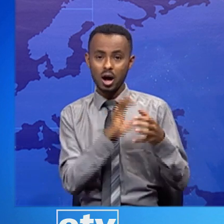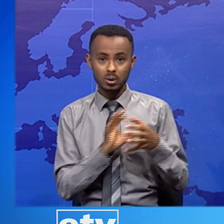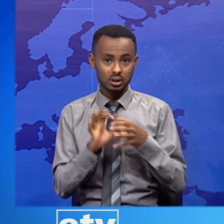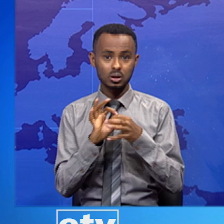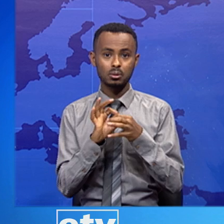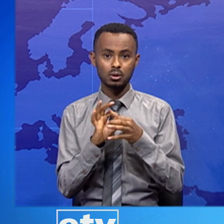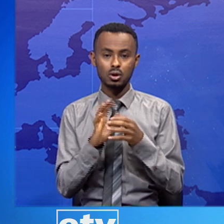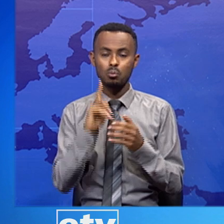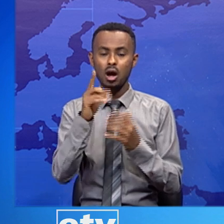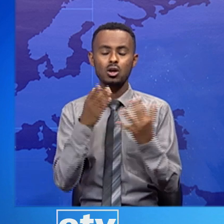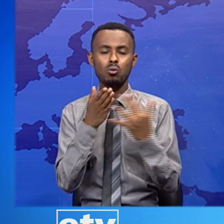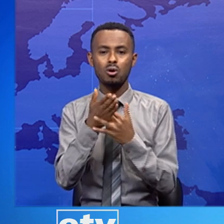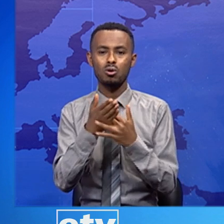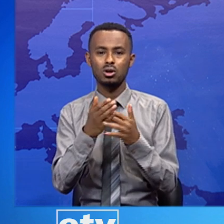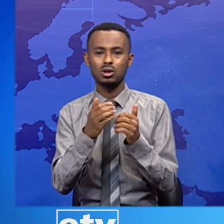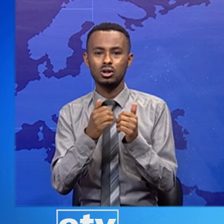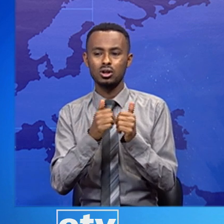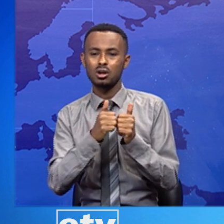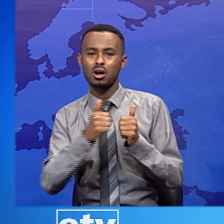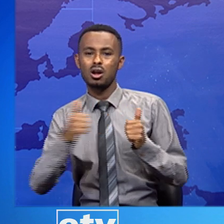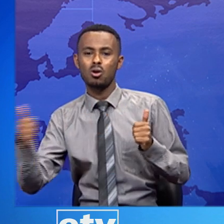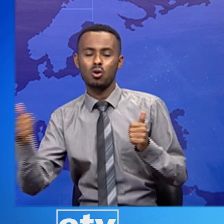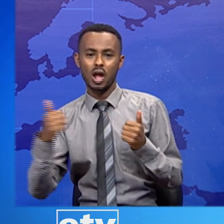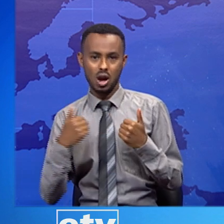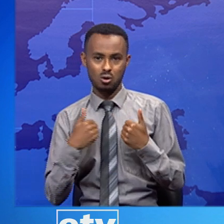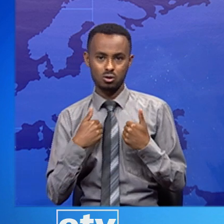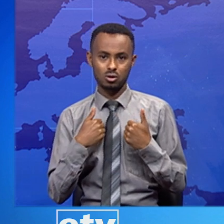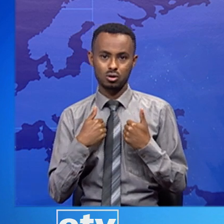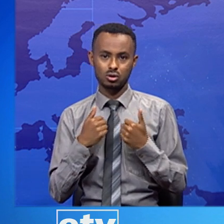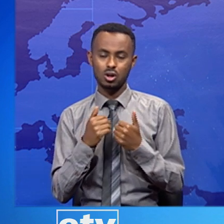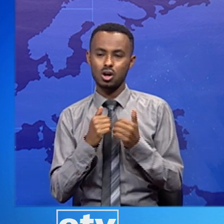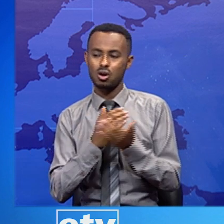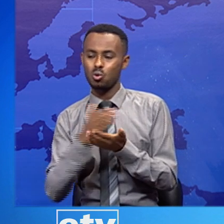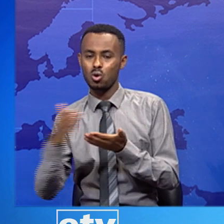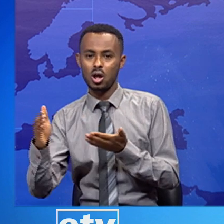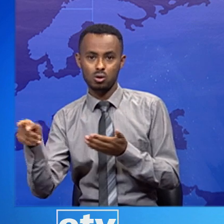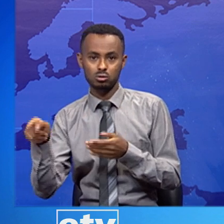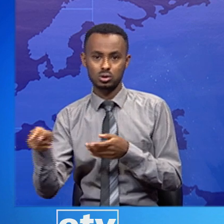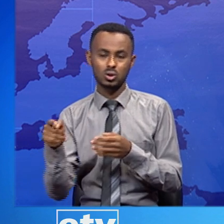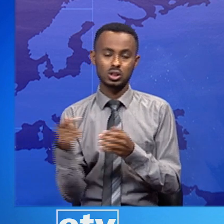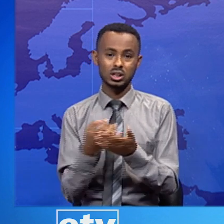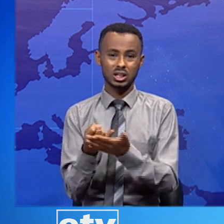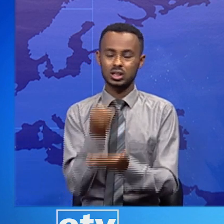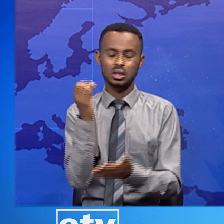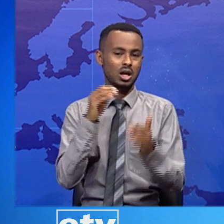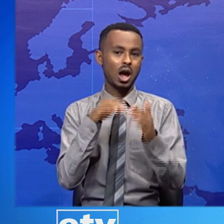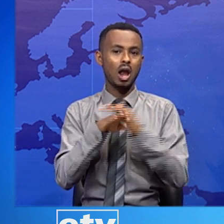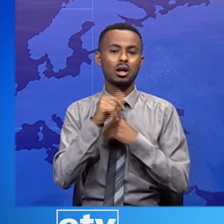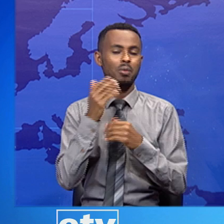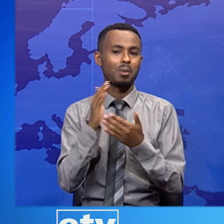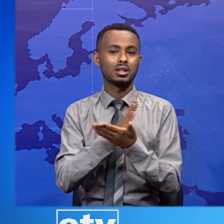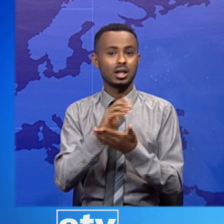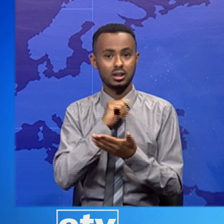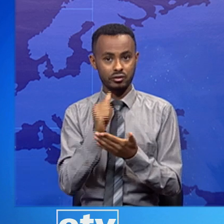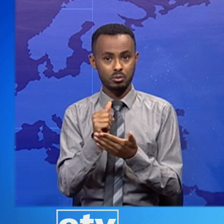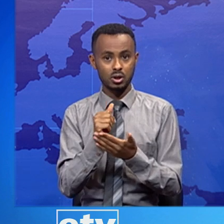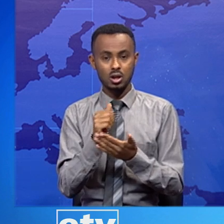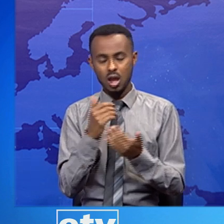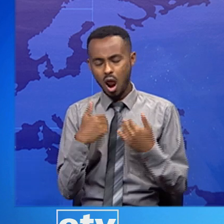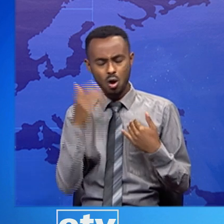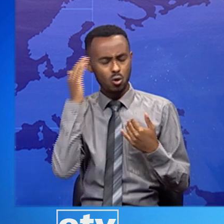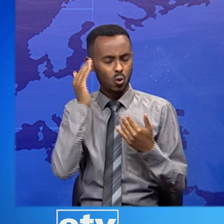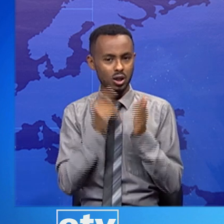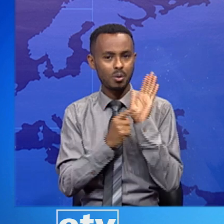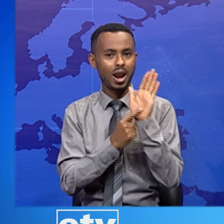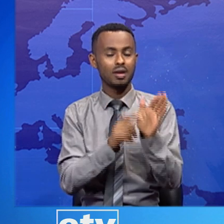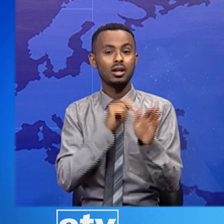ጉዳተኛው ማህበረሰብ በአንድ በኩል ተገልሎ ያለው ወደዚህ አልመጣ ኢንዱስትሪ አልመጣ ያለው